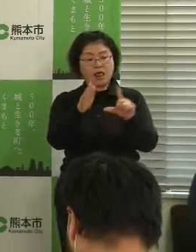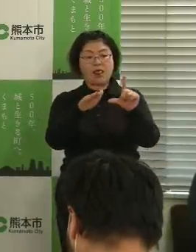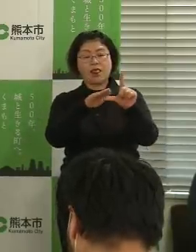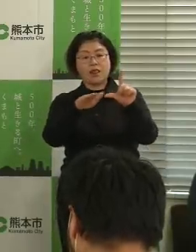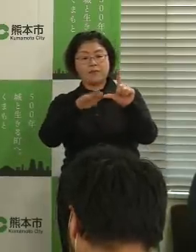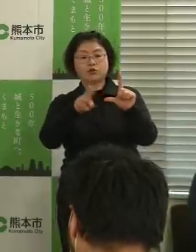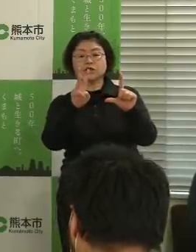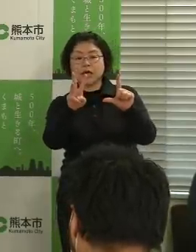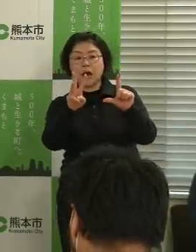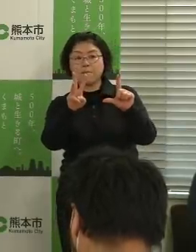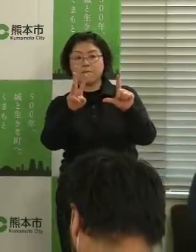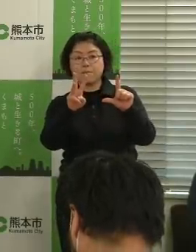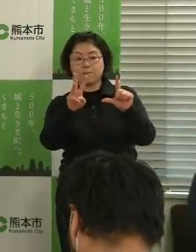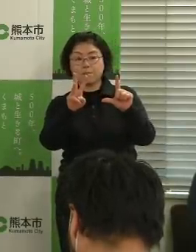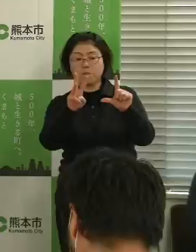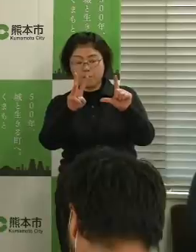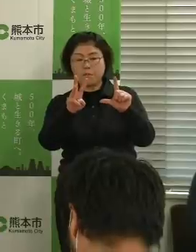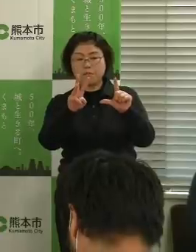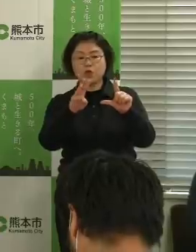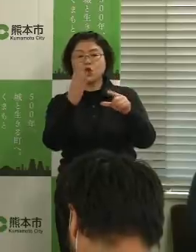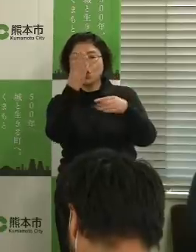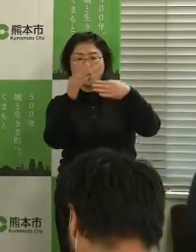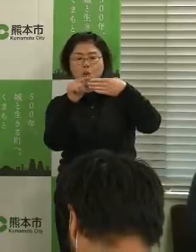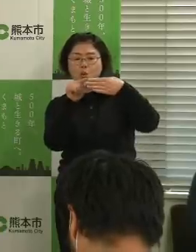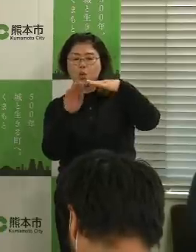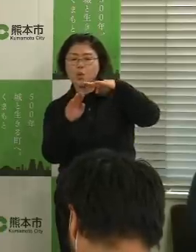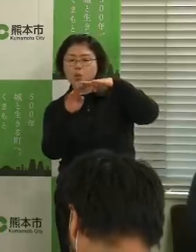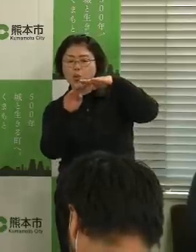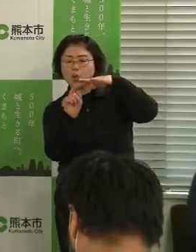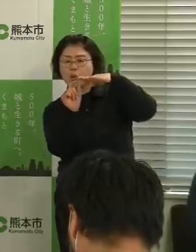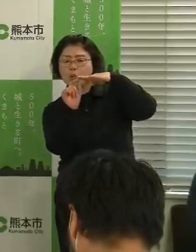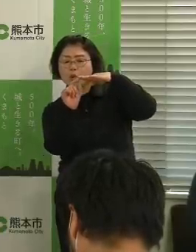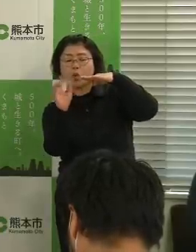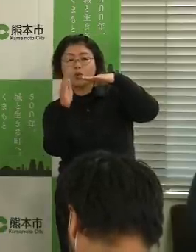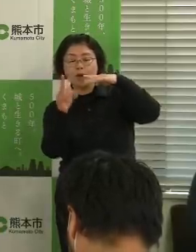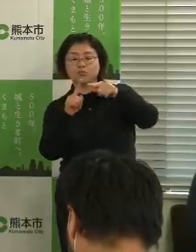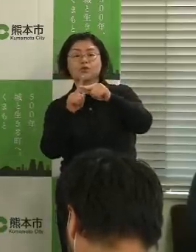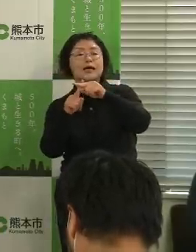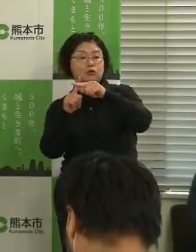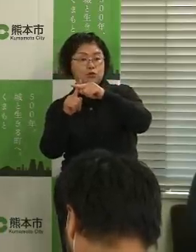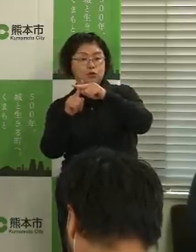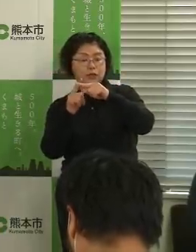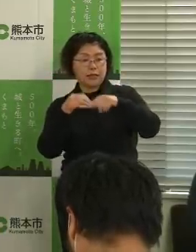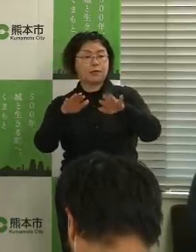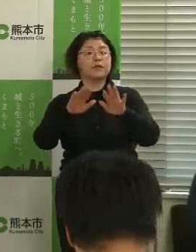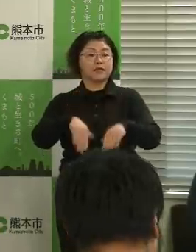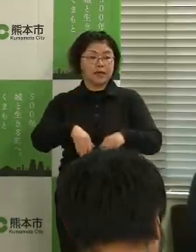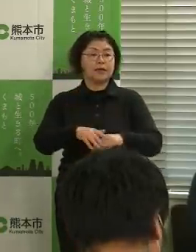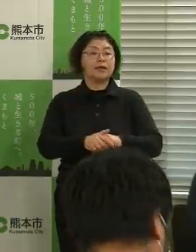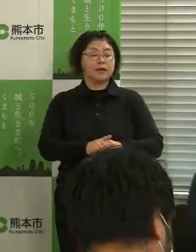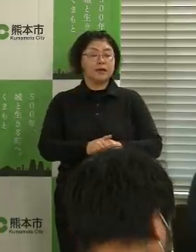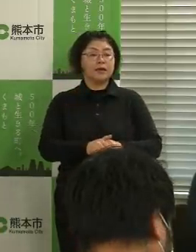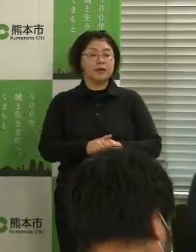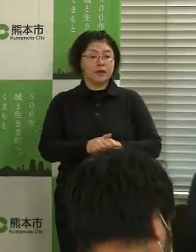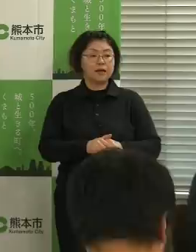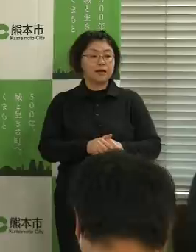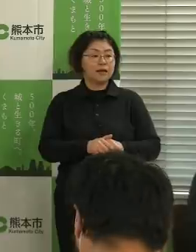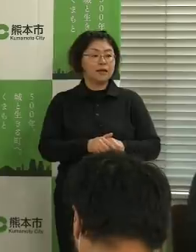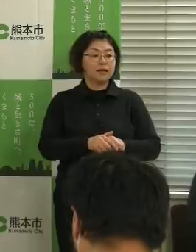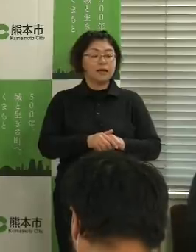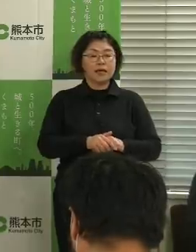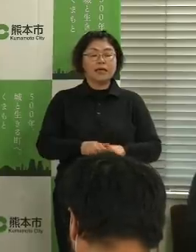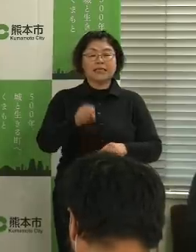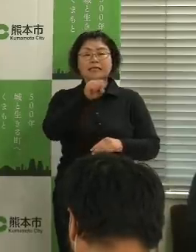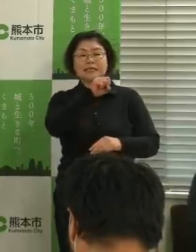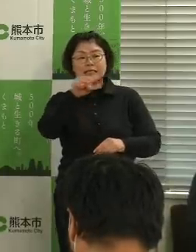レベル3プラス警報という形で拡大傾向というふうにしたということでございます。はい、 座長と